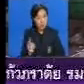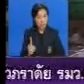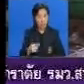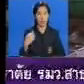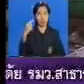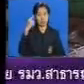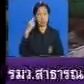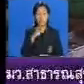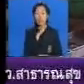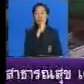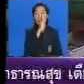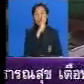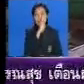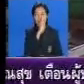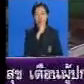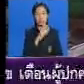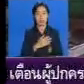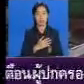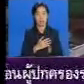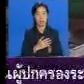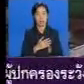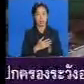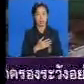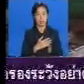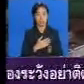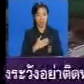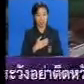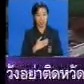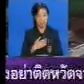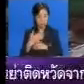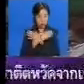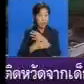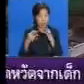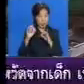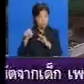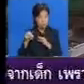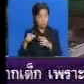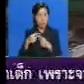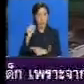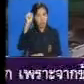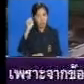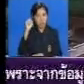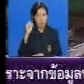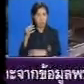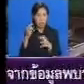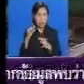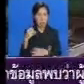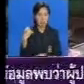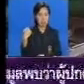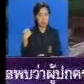มติว่ายังรถไปยังไม่ได้ใช้นะรถไฟฟรีแต่ว่าอย่างรถเมล์ฟรีนี่มันโอเคบางครั้งเ